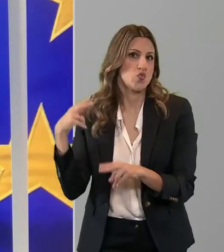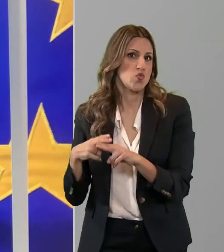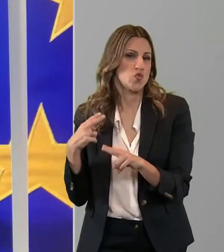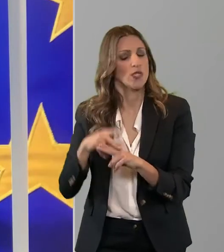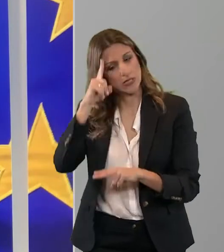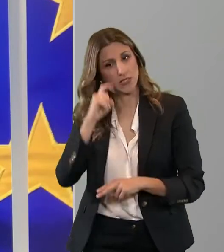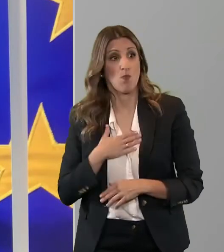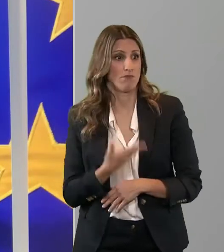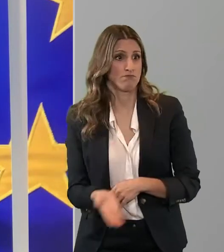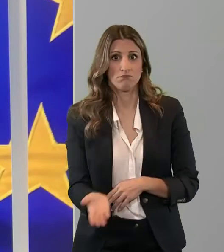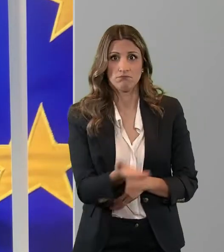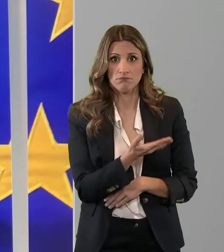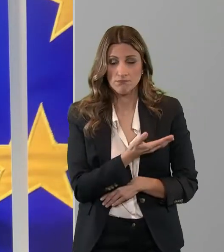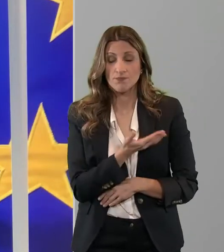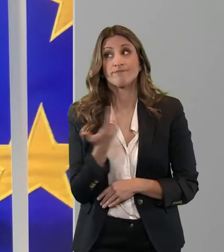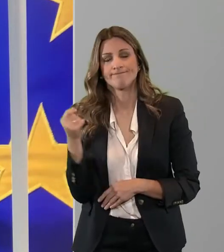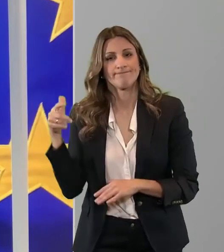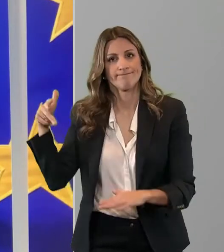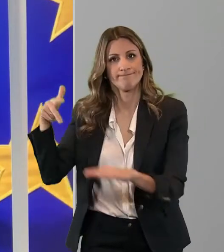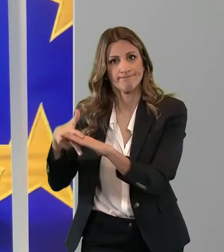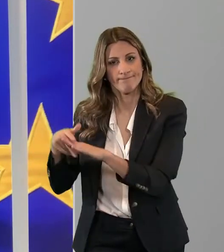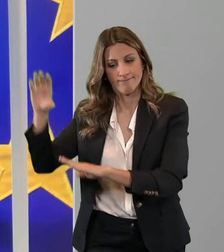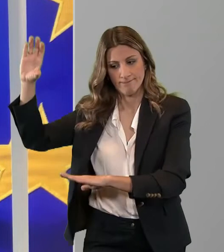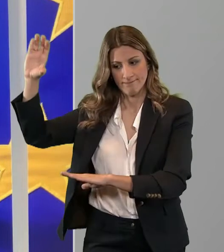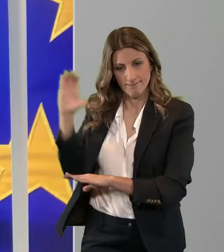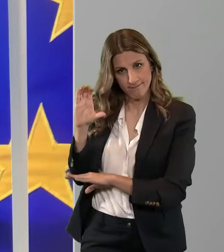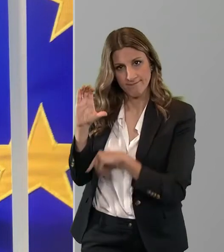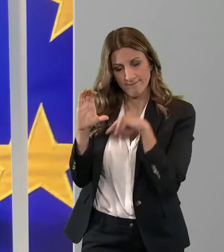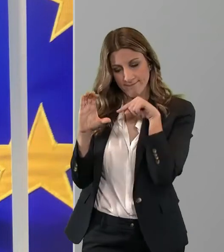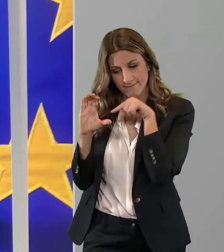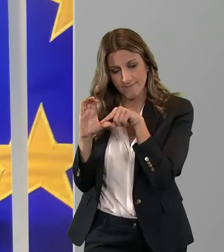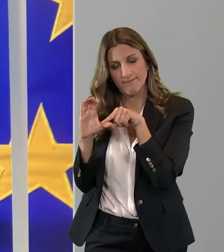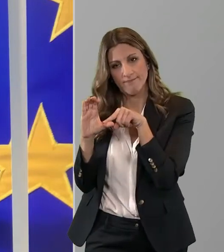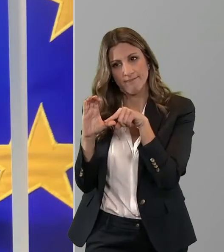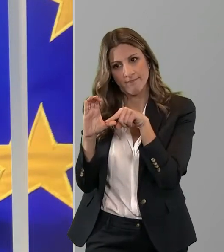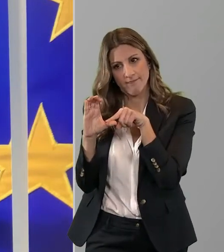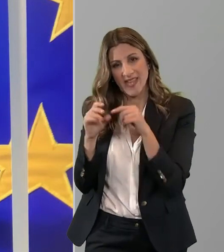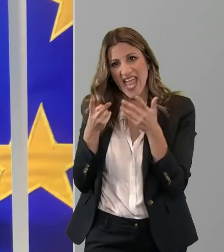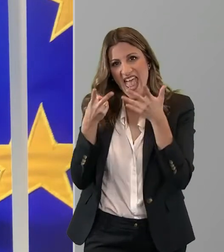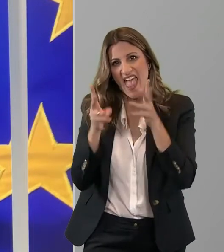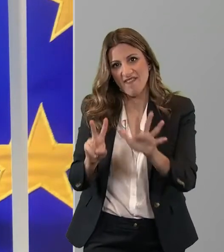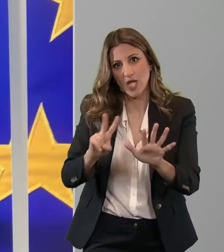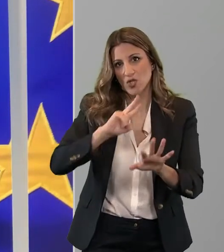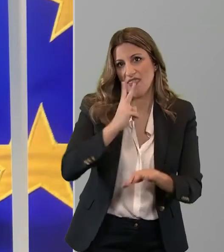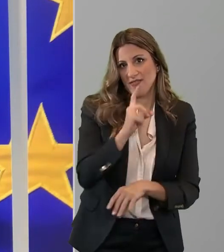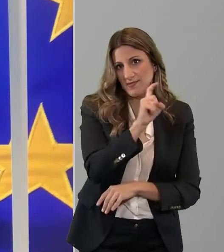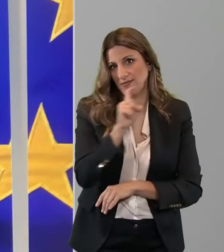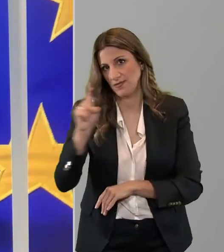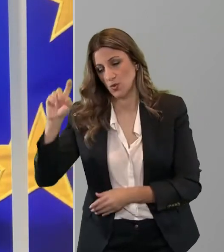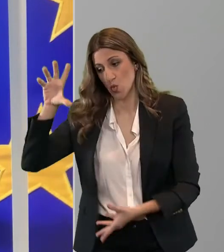το ξέρουμε όλοι, το οποίο, όπως είναι πια γνωστό, από τα 700 δισεκατομμύρια του συνολικού